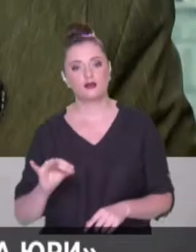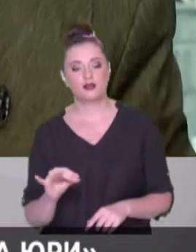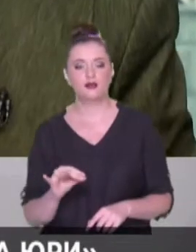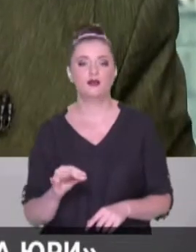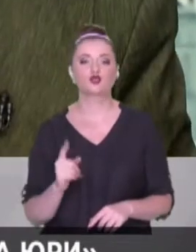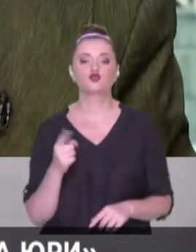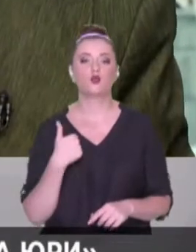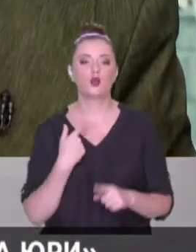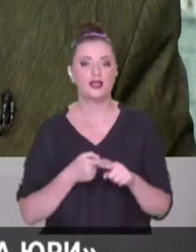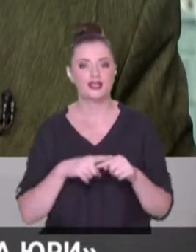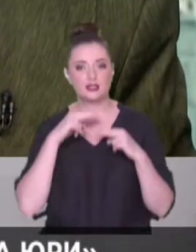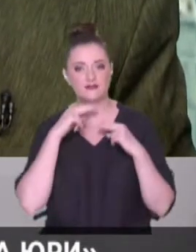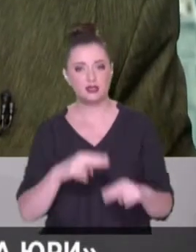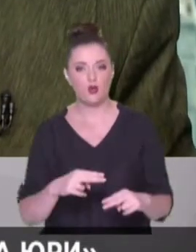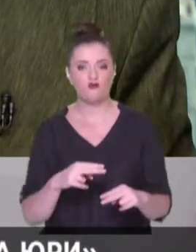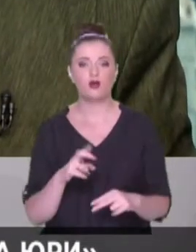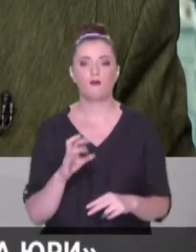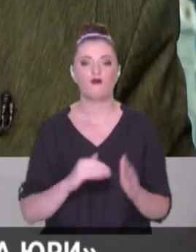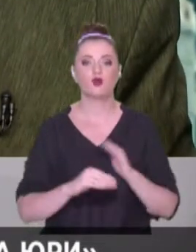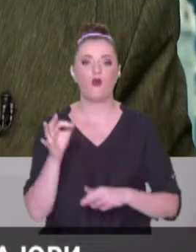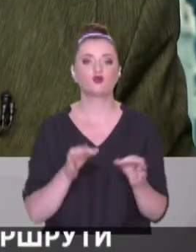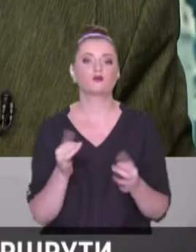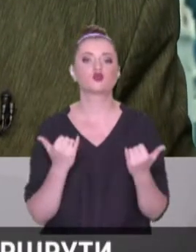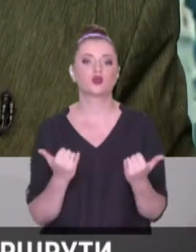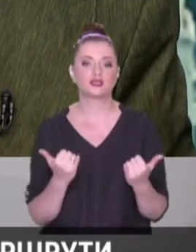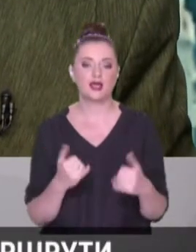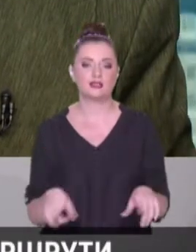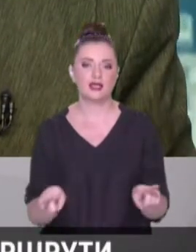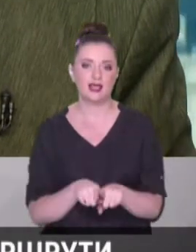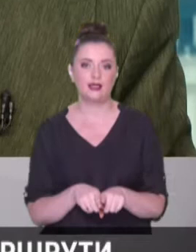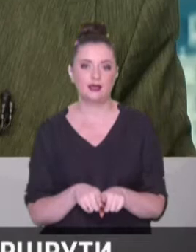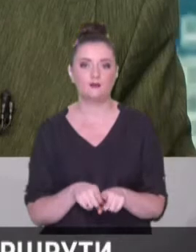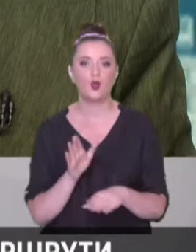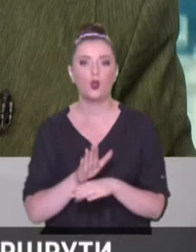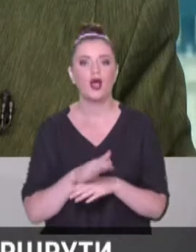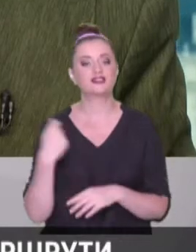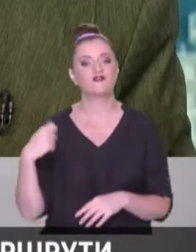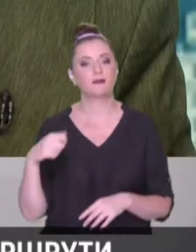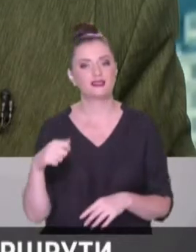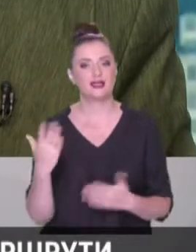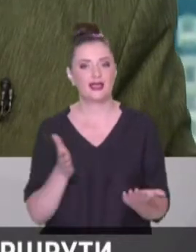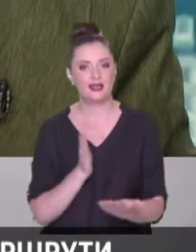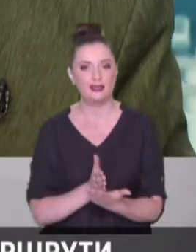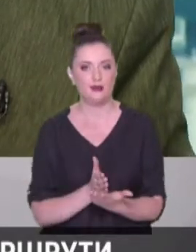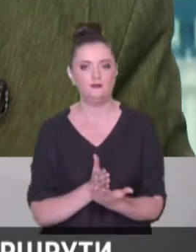на це звертаю увагу? Бо в Верховному суді зараз з таких, скажімо, указів президента, які є